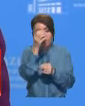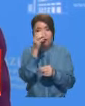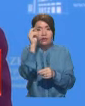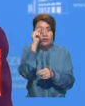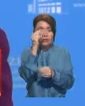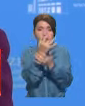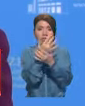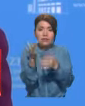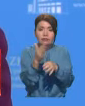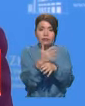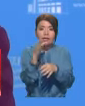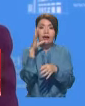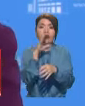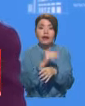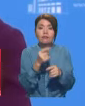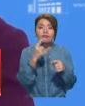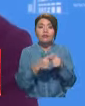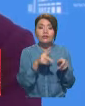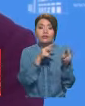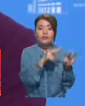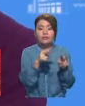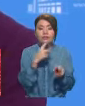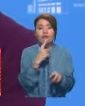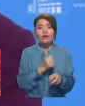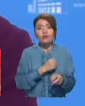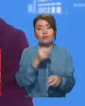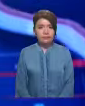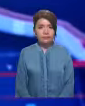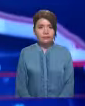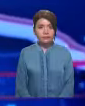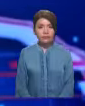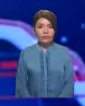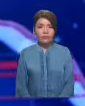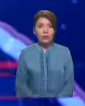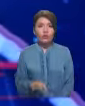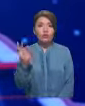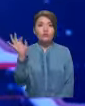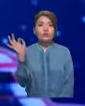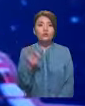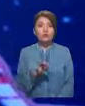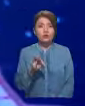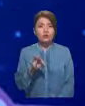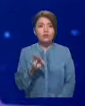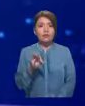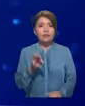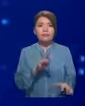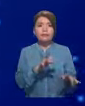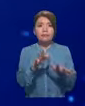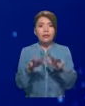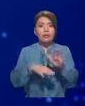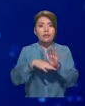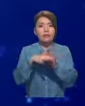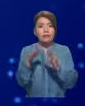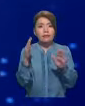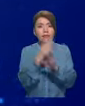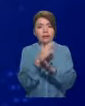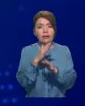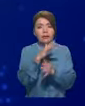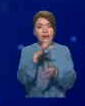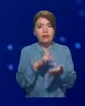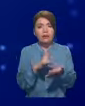программами в подразделениях, а также следить за ходом военных учений. Срочные меры по улучшению экологической ситуации в Атырауской